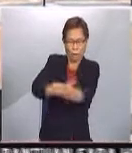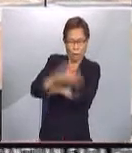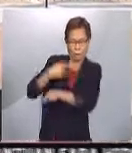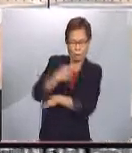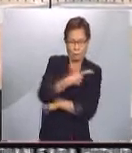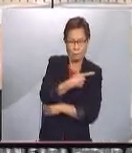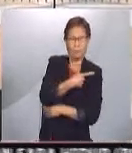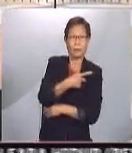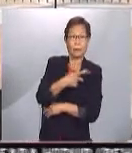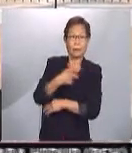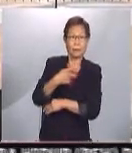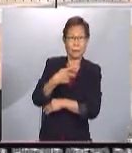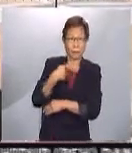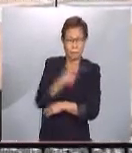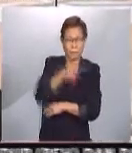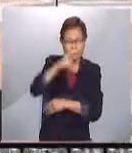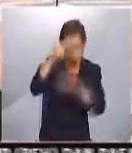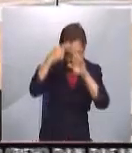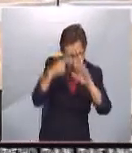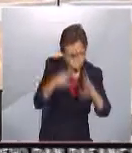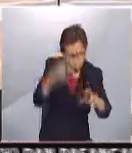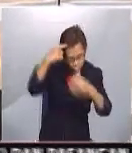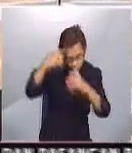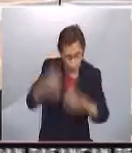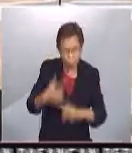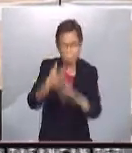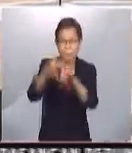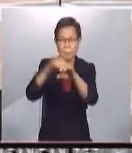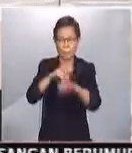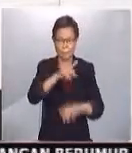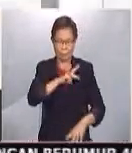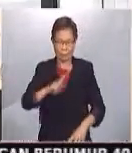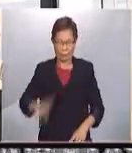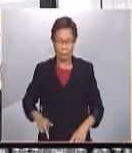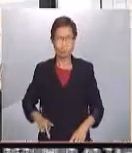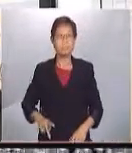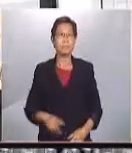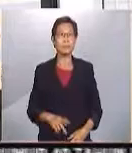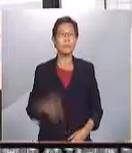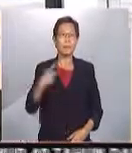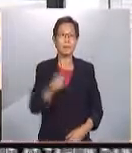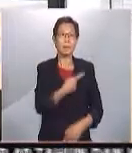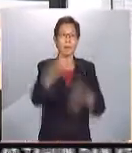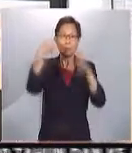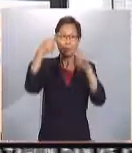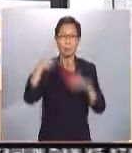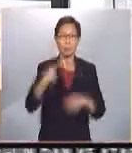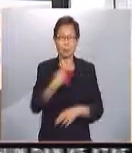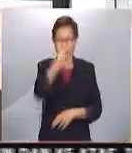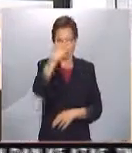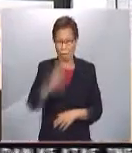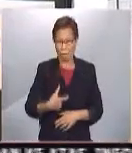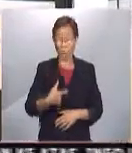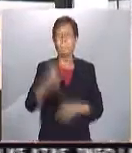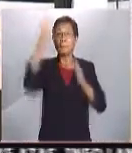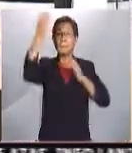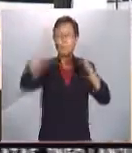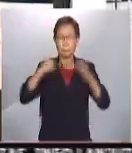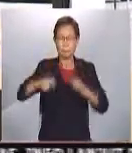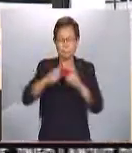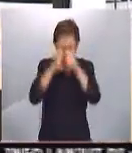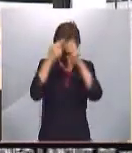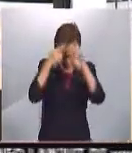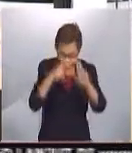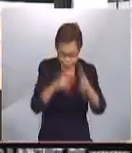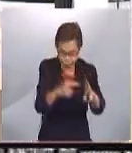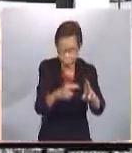perlu hormati segala keputusan daripada Yang di-Pertuan Agong. Kita sebagai rakyat Malaysia kena patuhlah